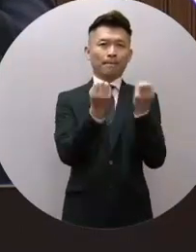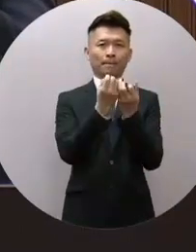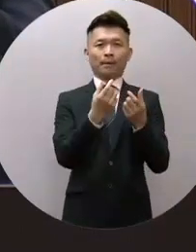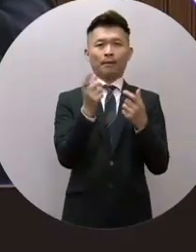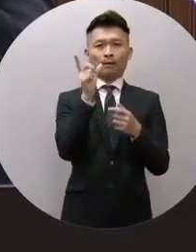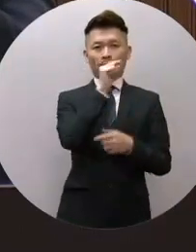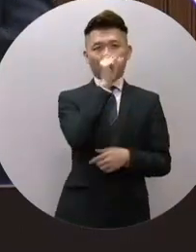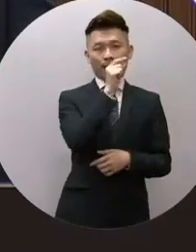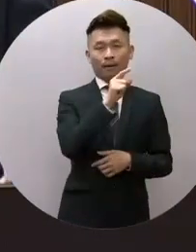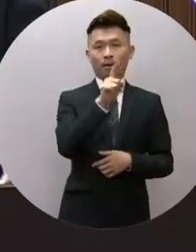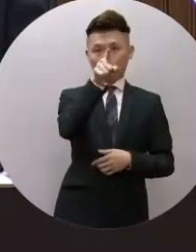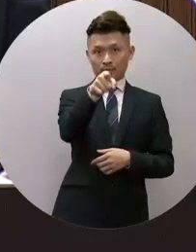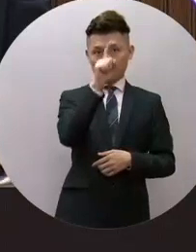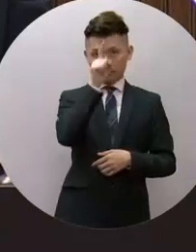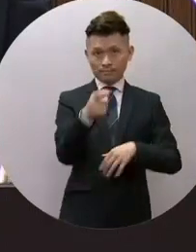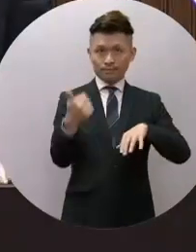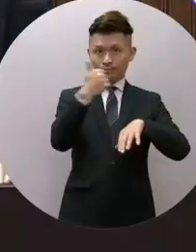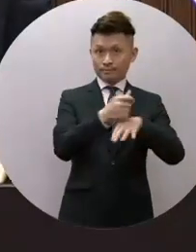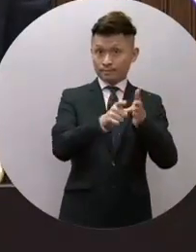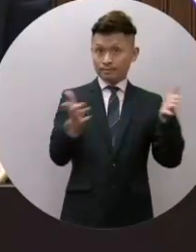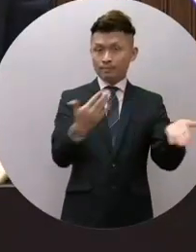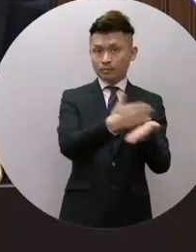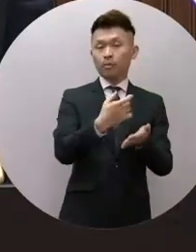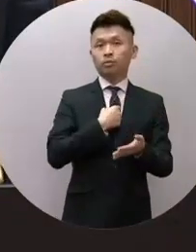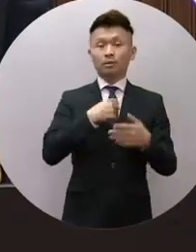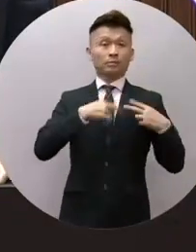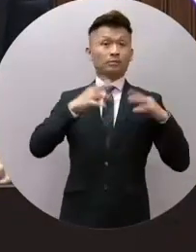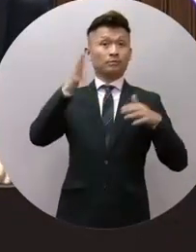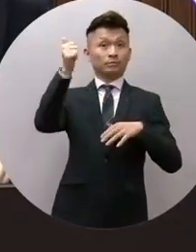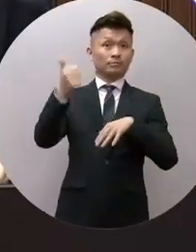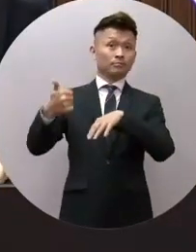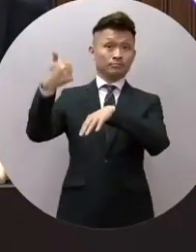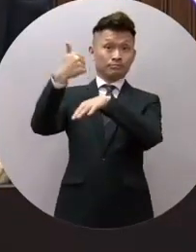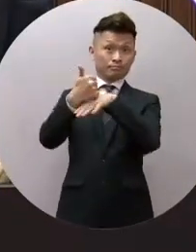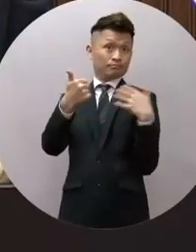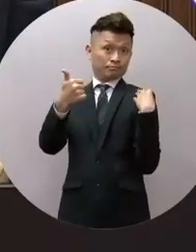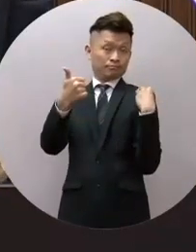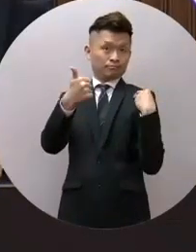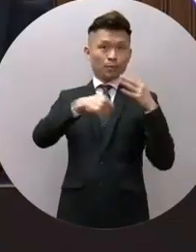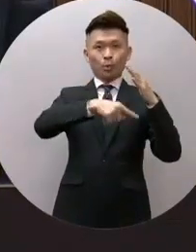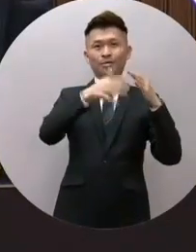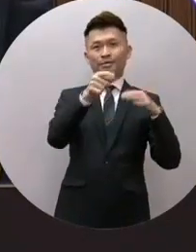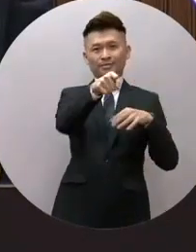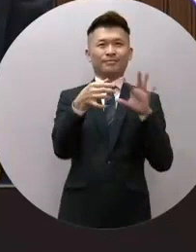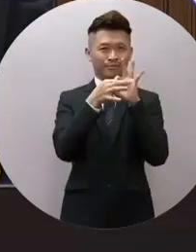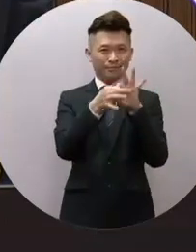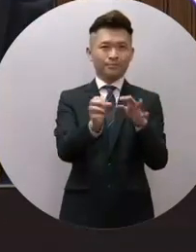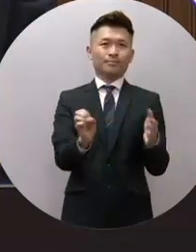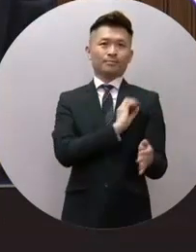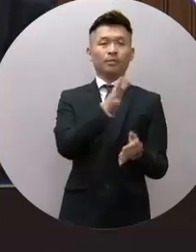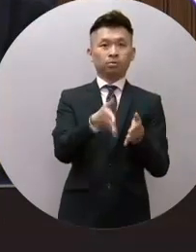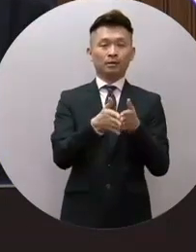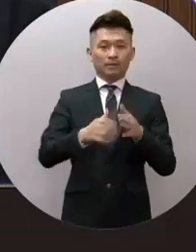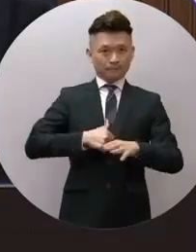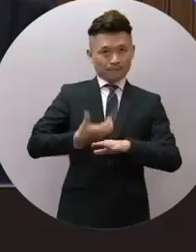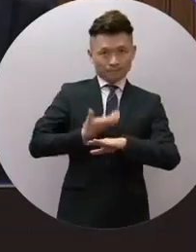的任内得到解决哈。我相信你应该会是我们蔡总统任内的最后一位院长，所以我希望这一年多来哈，院长你能够拿出你的